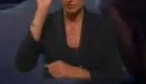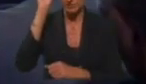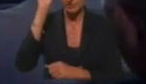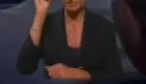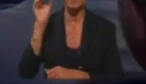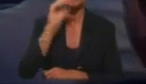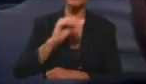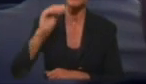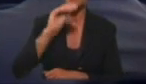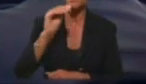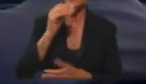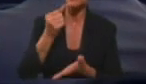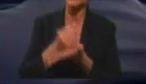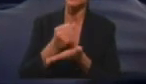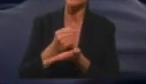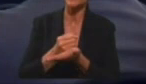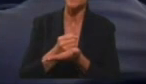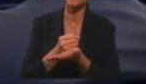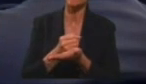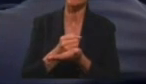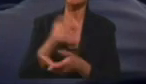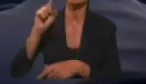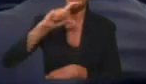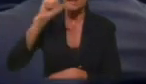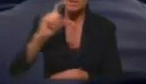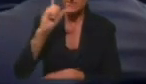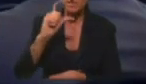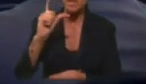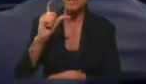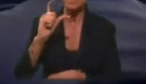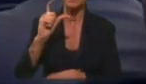tam jeszcze pojawiała się kwestia tego, że taka cyfryzacja wydaje się